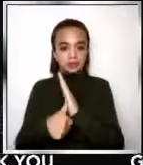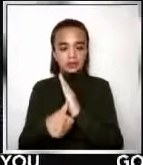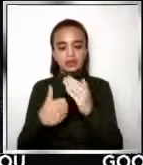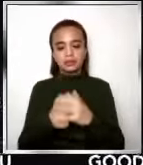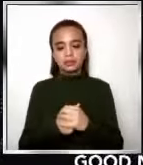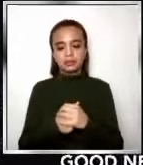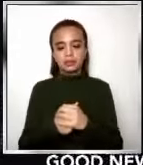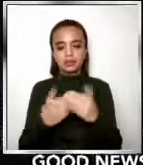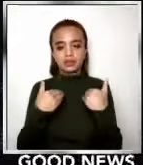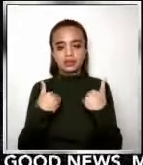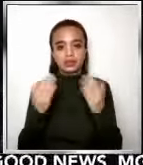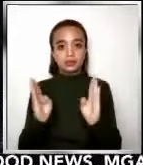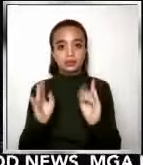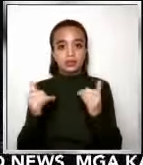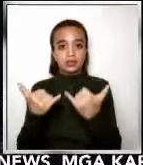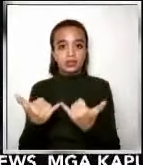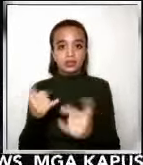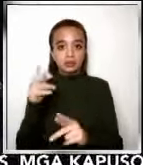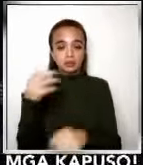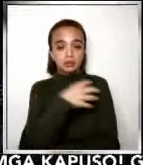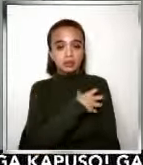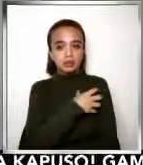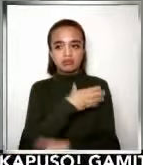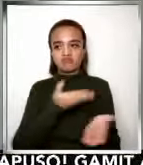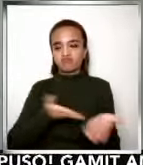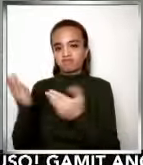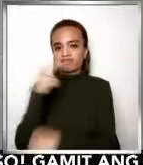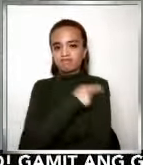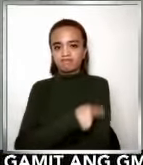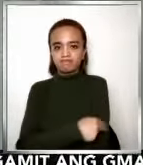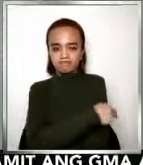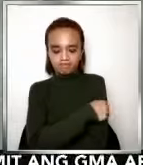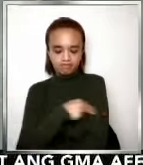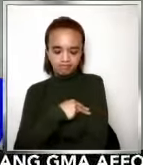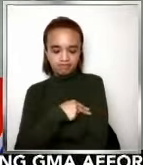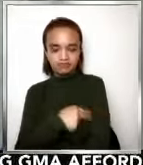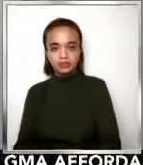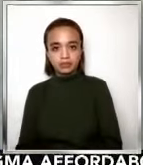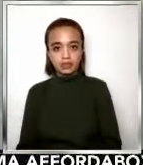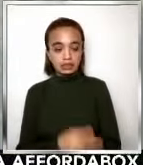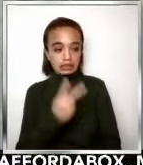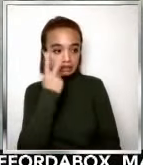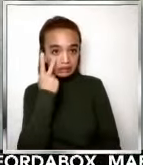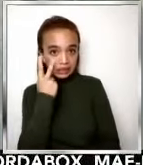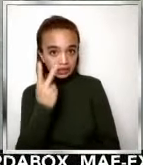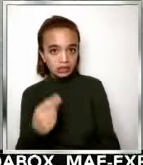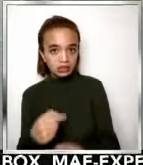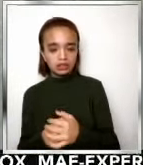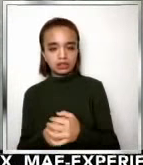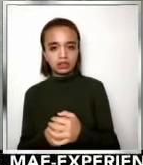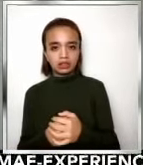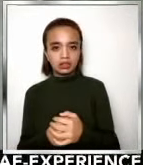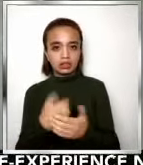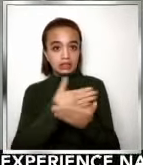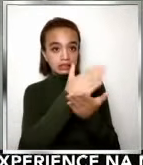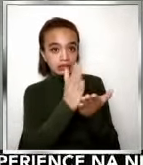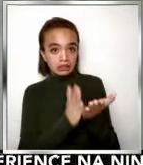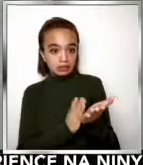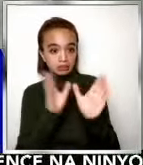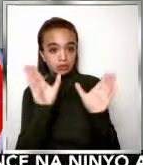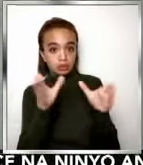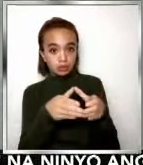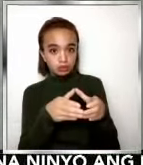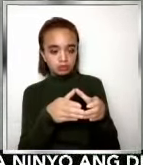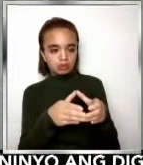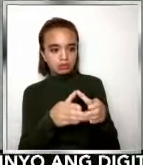mga pulis at itinakbo sa ospital ang biktima. Inabutan namin na patakbo na yung ibang grupo. Tapos naiwan na lang